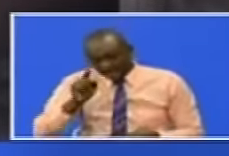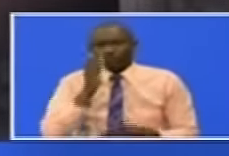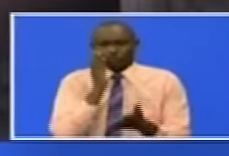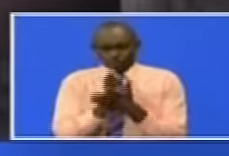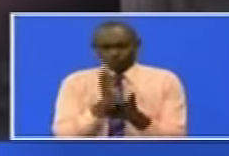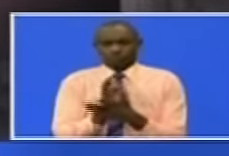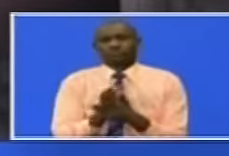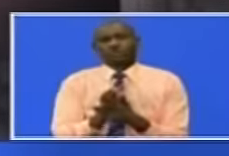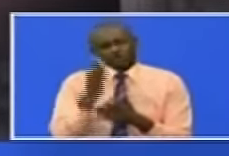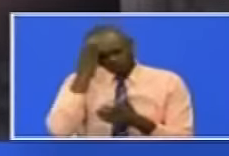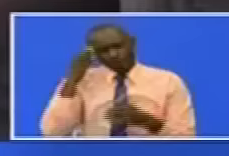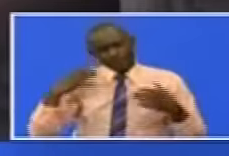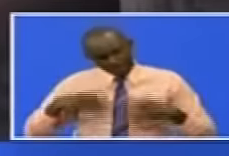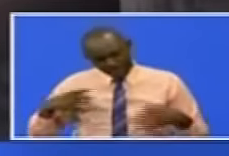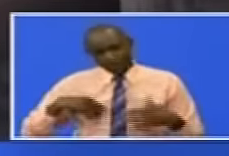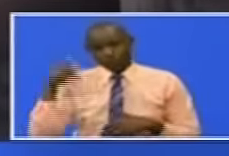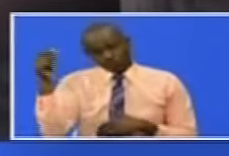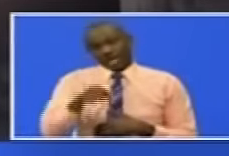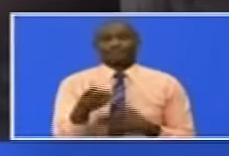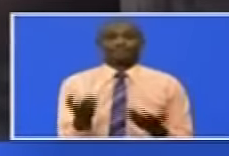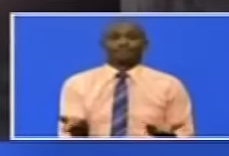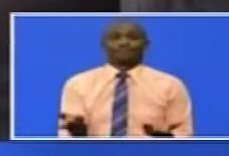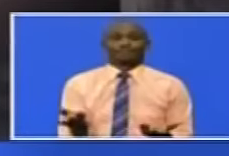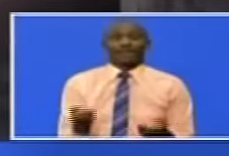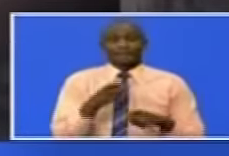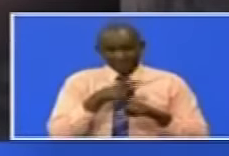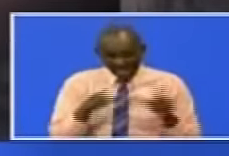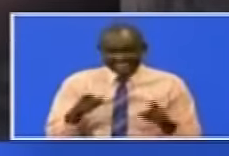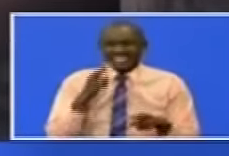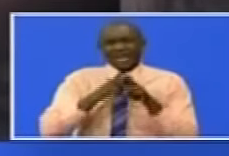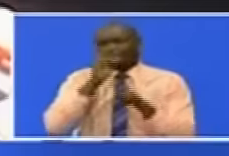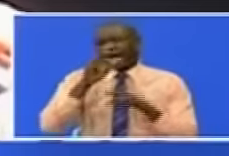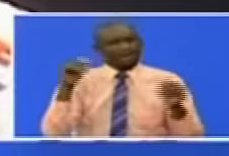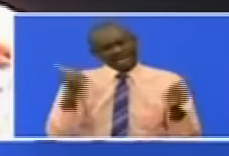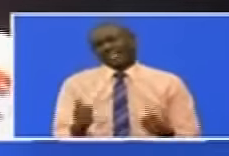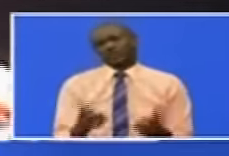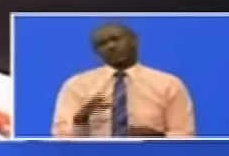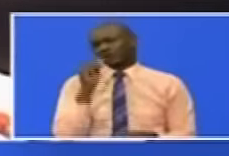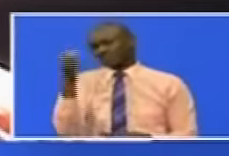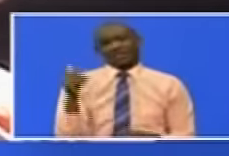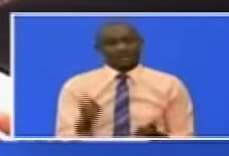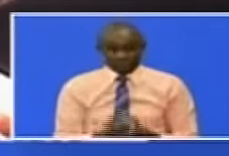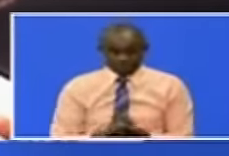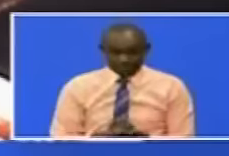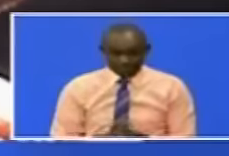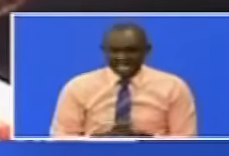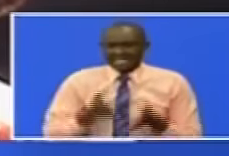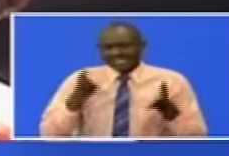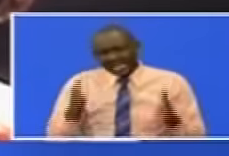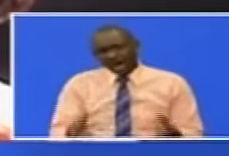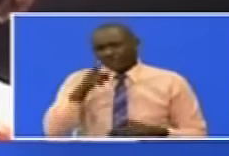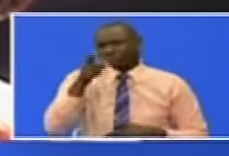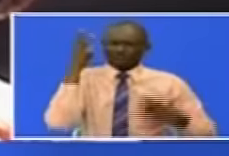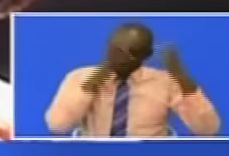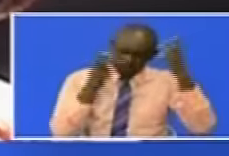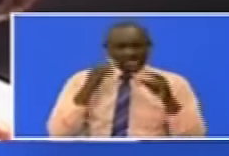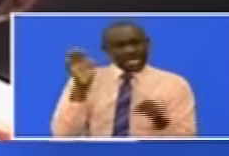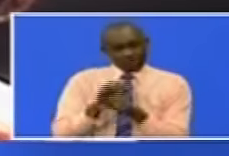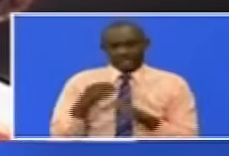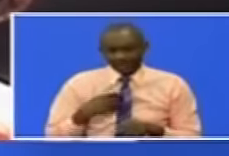ameshaipatiwa orodha ya wale ambao wamekuja, lakini hajaipata jina lake. Lakini sasa wanayo hofu tele,